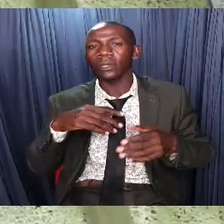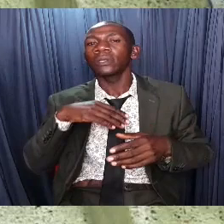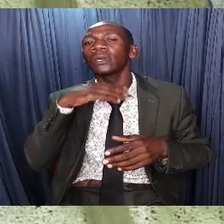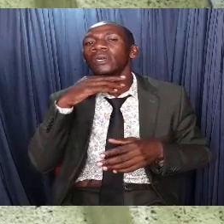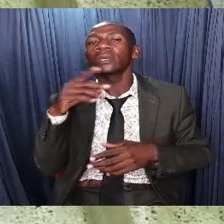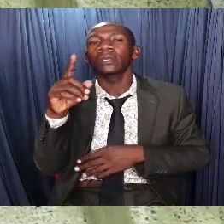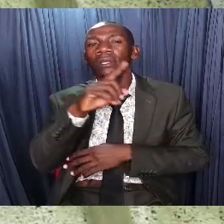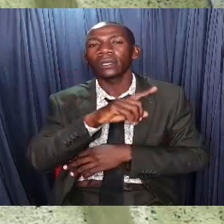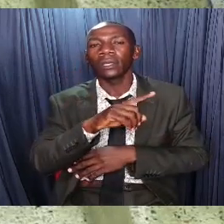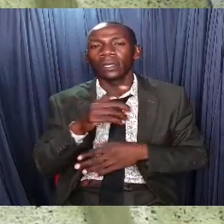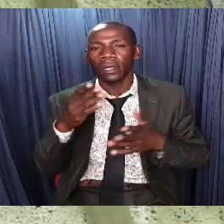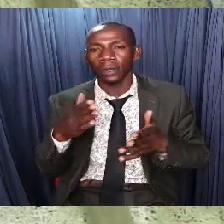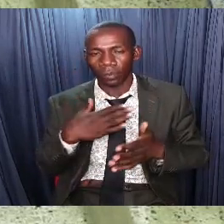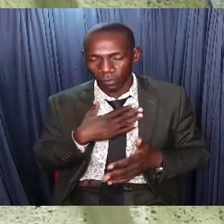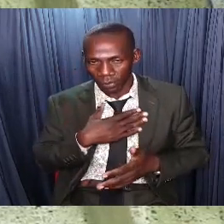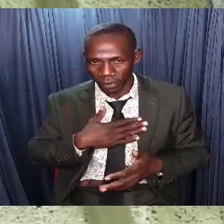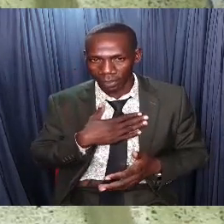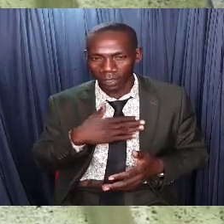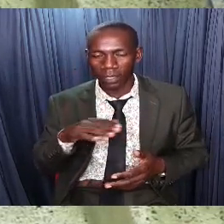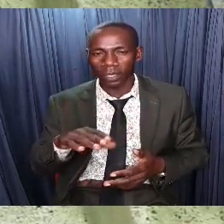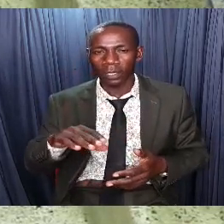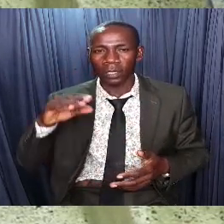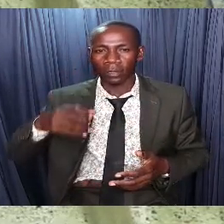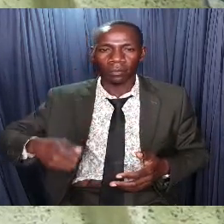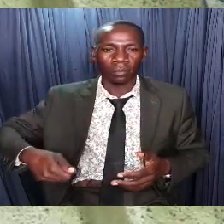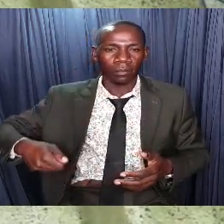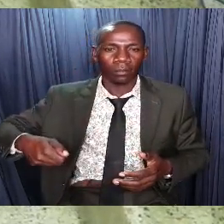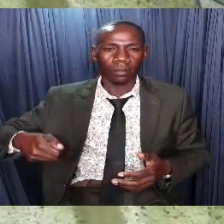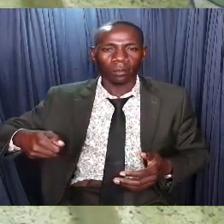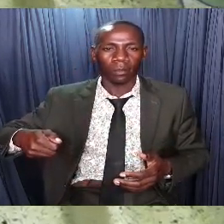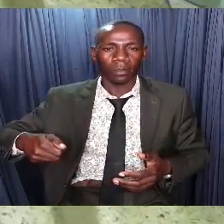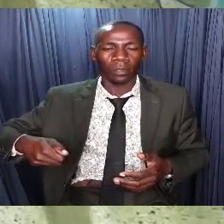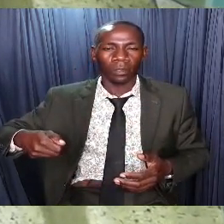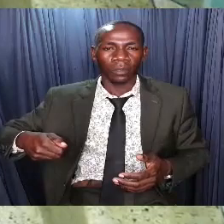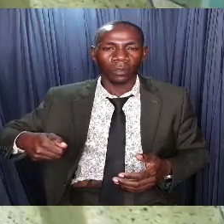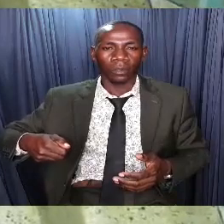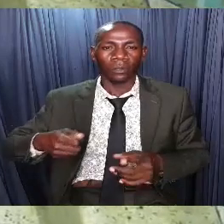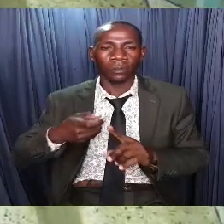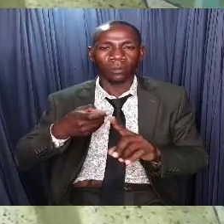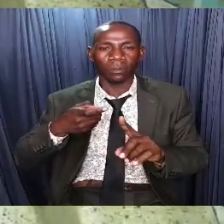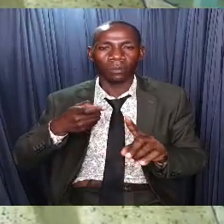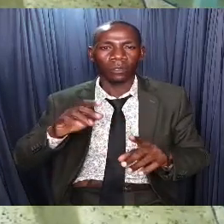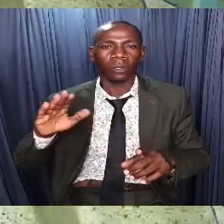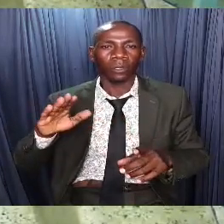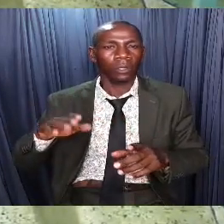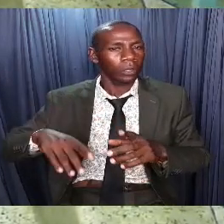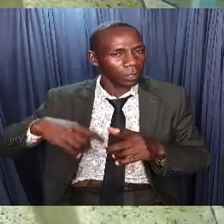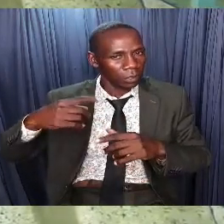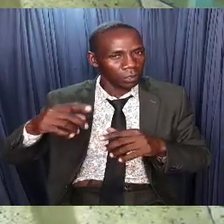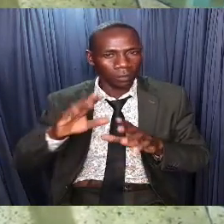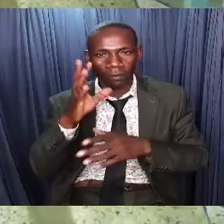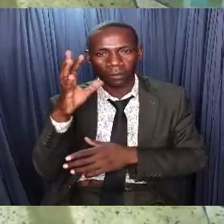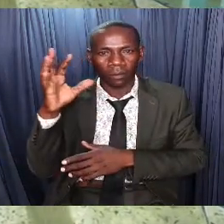kwangu. Basi na kuomba, chukua mata yako, pondo lako na upinde wako, ukaende